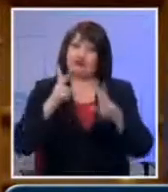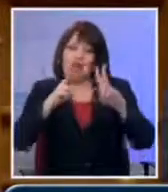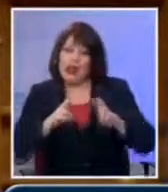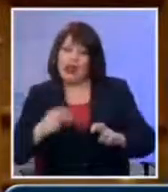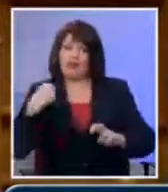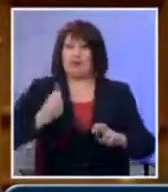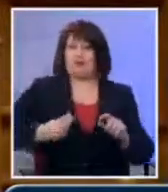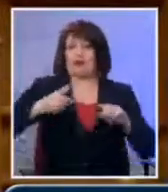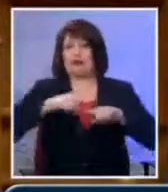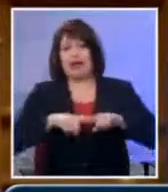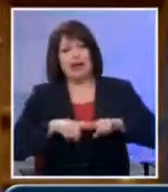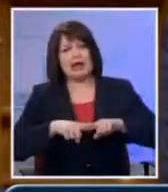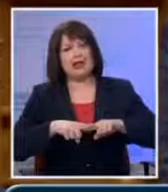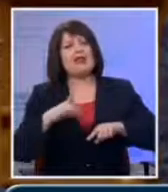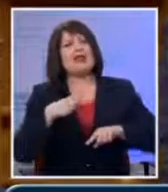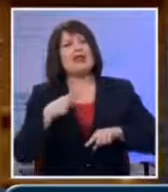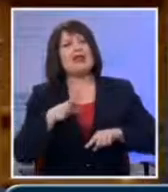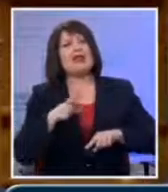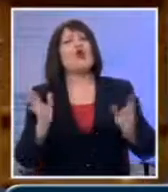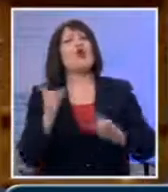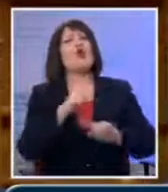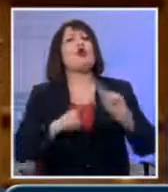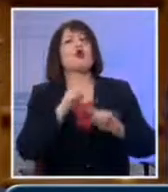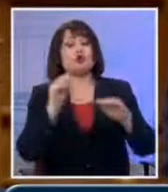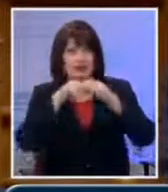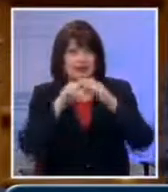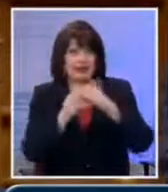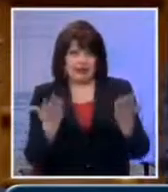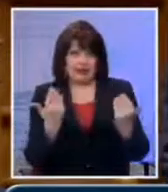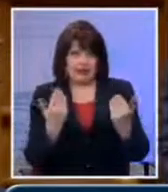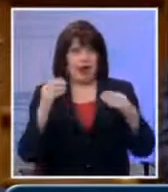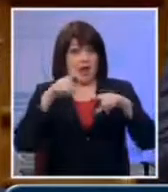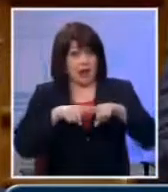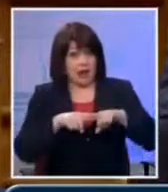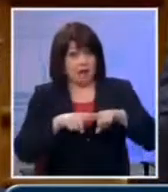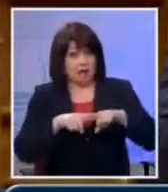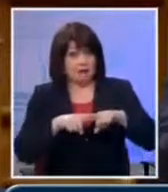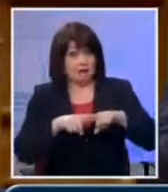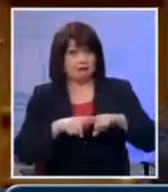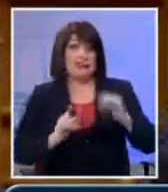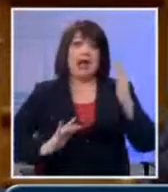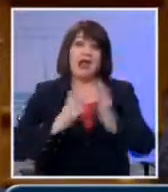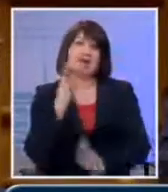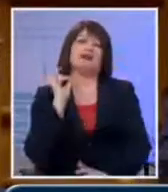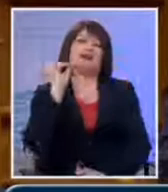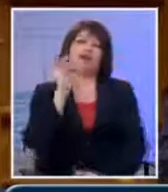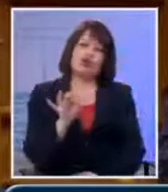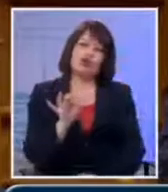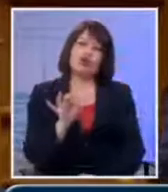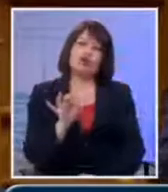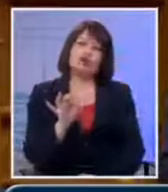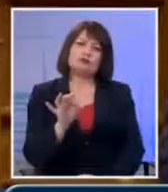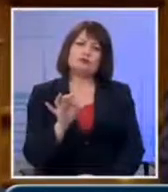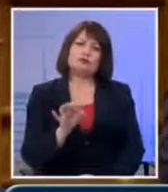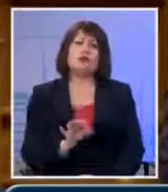ελληνικού δημοσίου, όποιος έρχεται για να επενδύσει χρήματα που θα έχουν αναπτυξιακή προοπτική